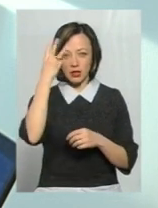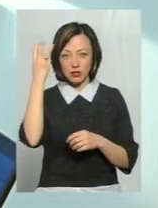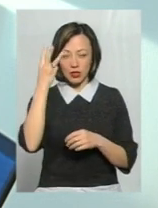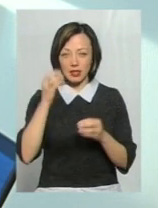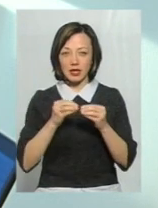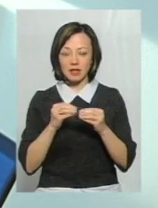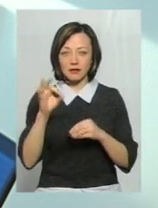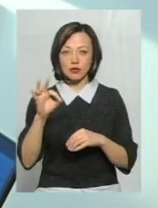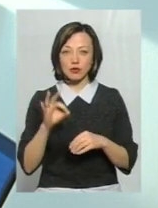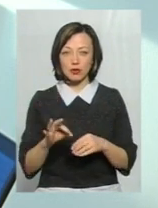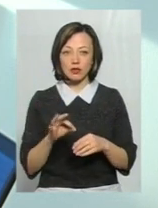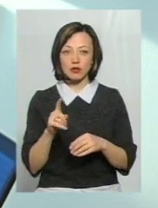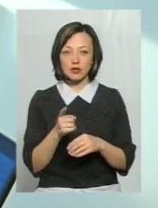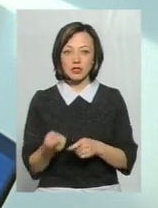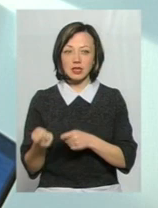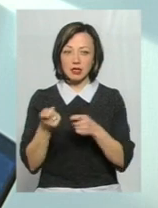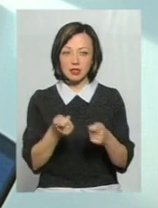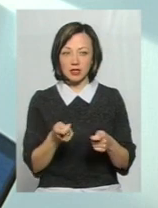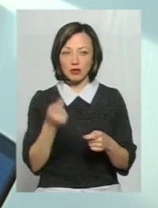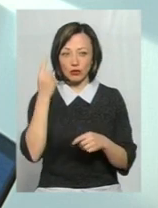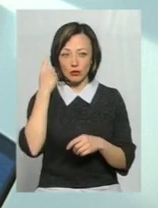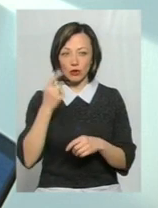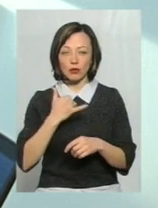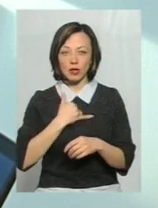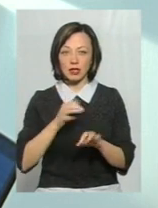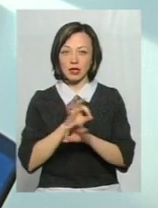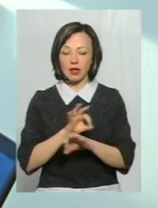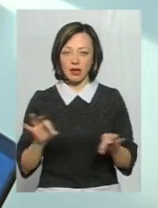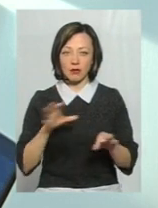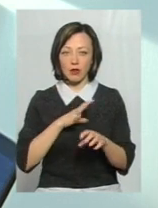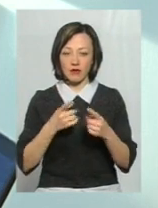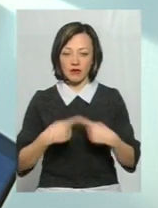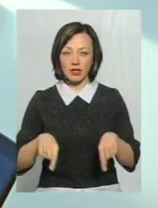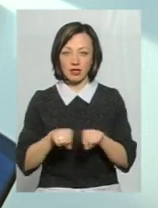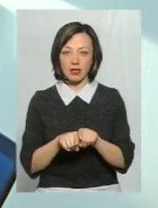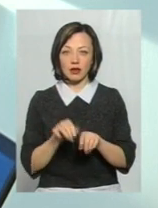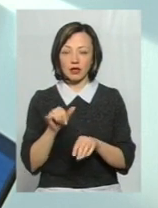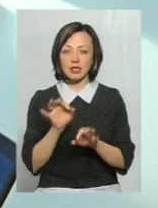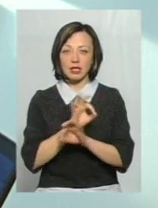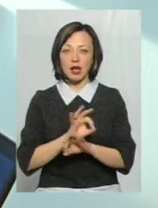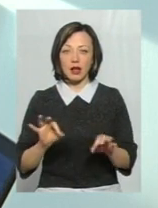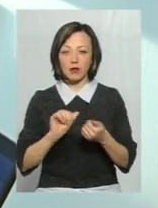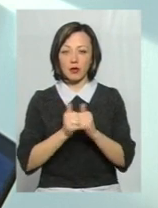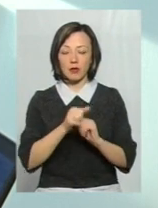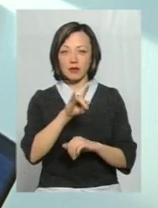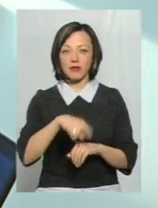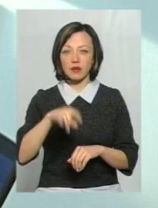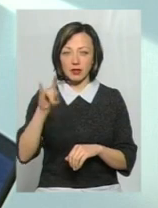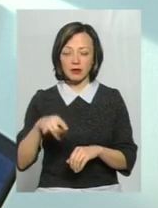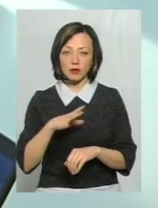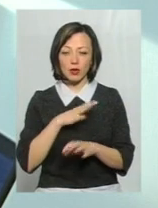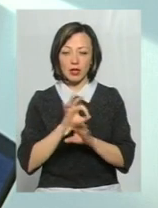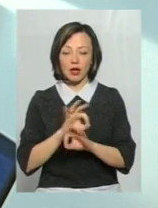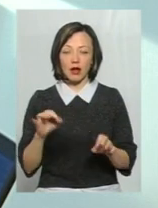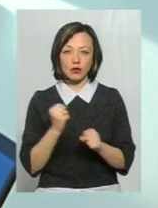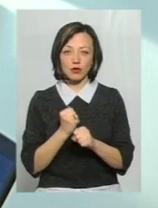хоч 10% від того, що їм занесли, я думаю, що в нас ідеальне було б відділення, в нас ідеальне були помінені вікна, в нас ідеально би було